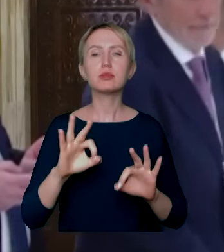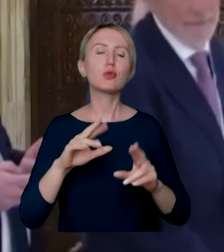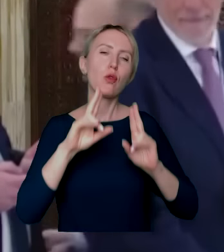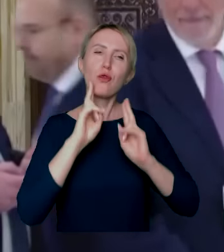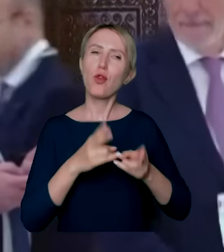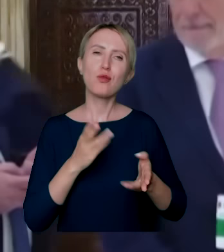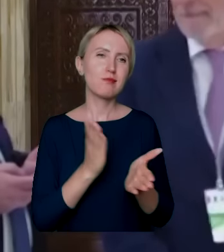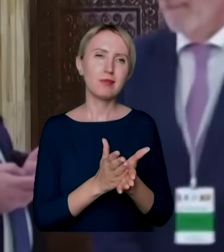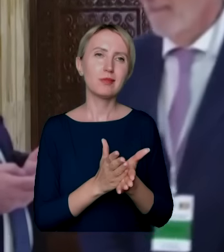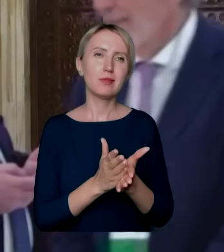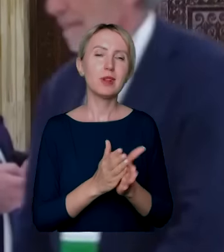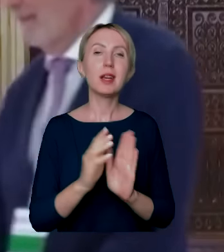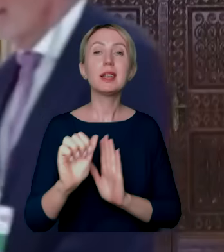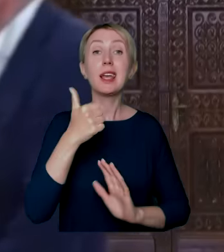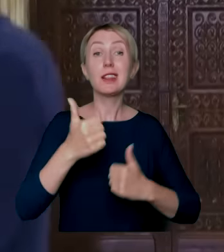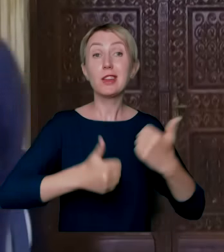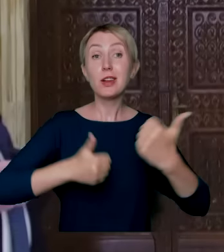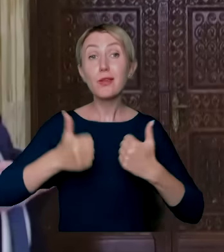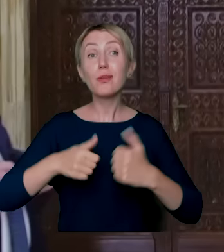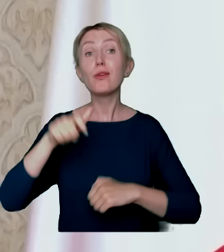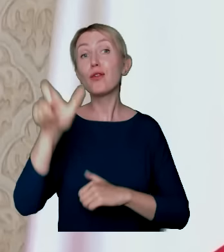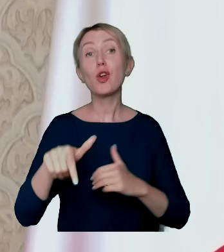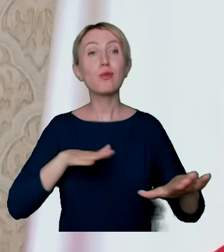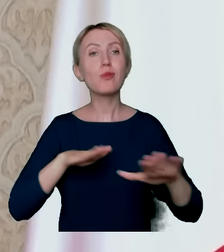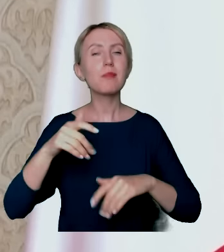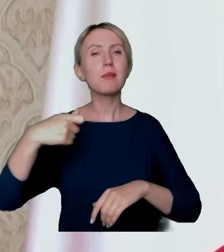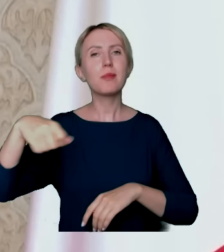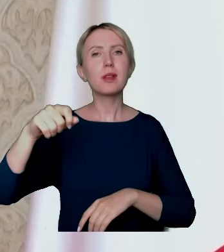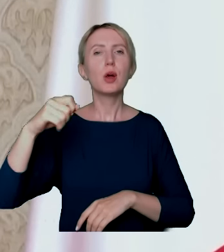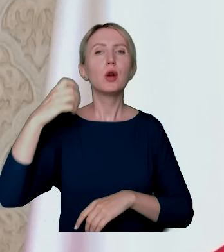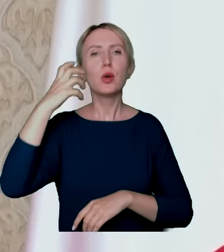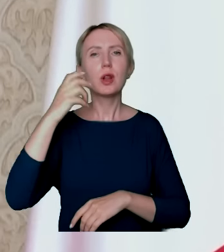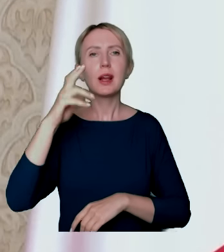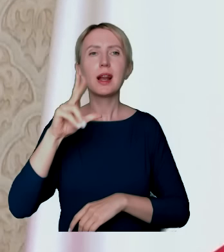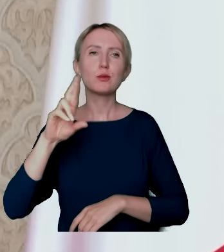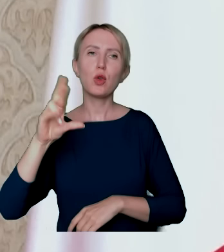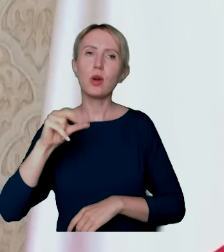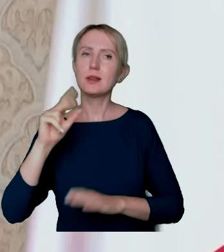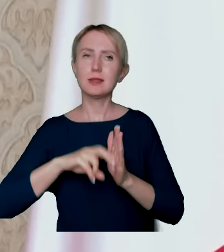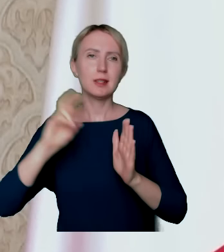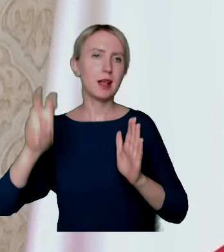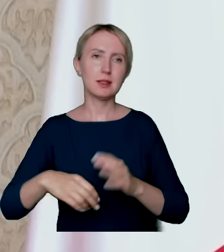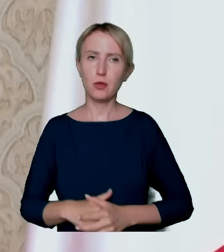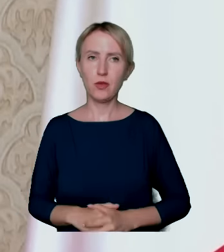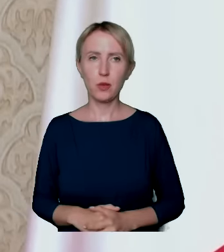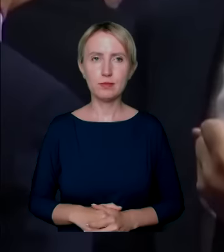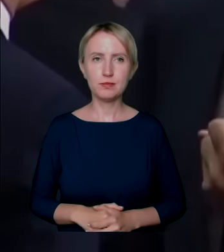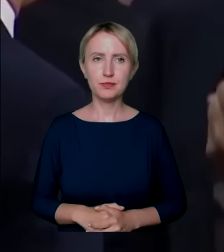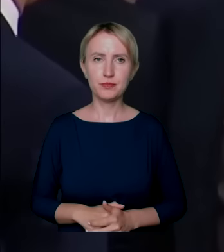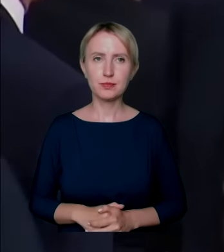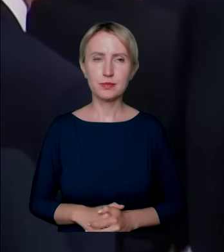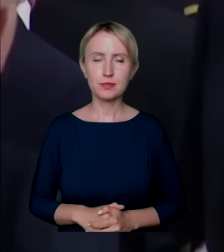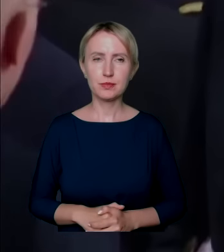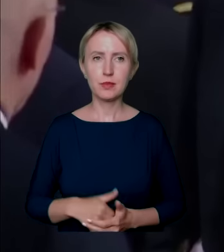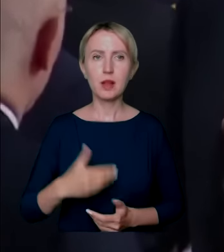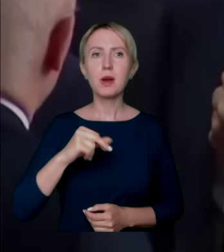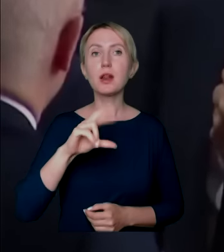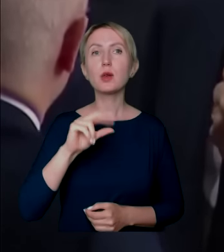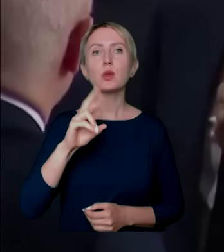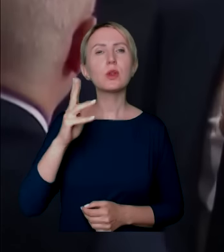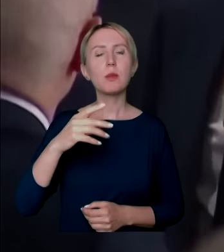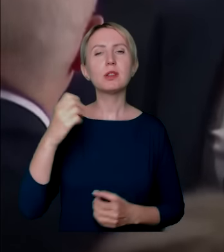jak jego jedyny rywal na to stanowisko, prezydent Rumunii Klaus Johannis, zrezygnował z ubiegania się o tę funkcję. Mark Rutte zostanie szefem